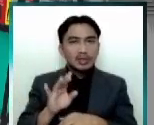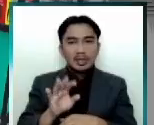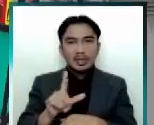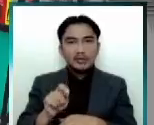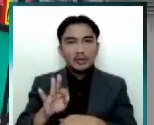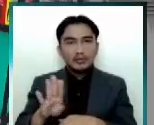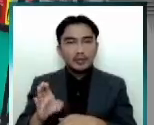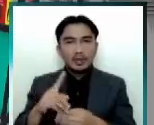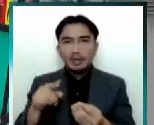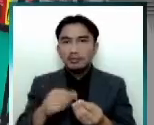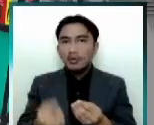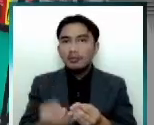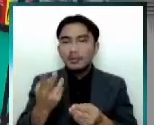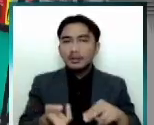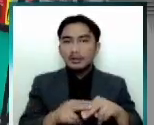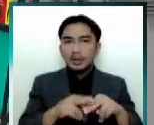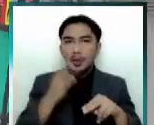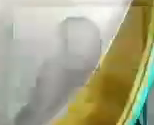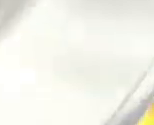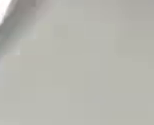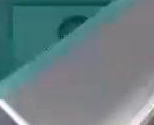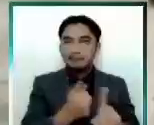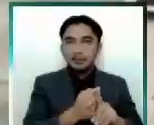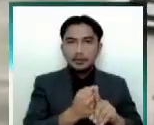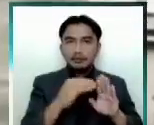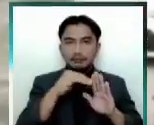sa inflation. May report si Joseph Morong.